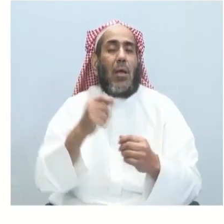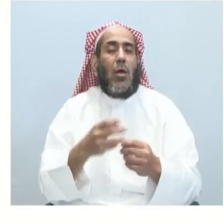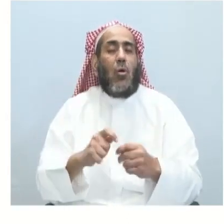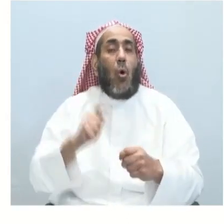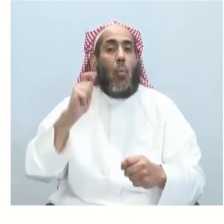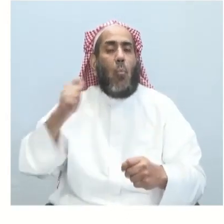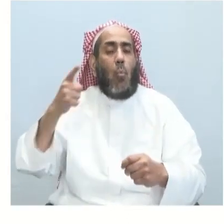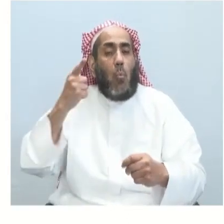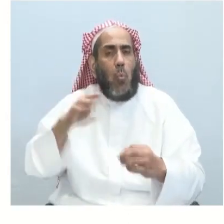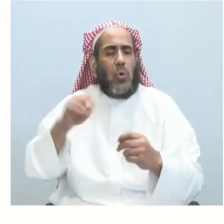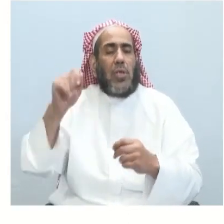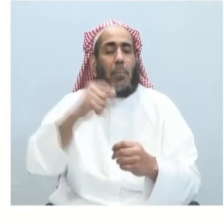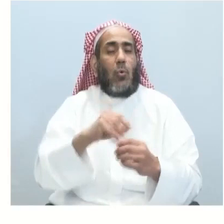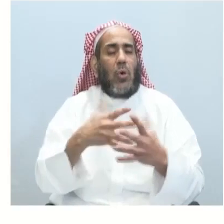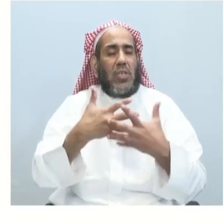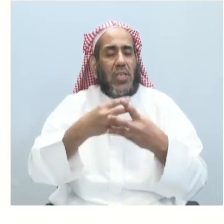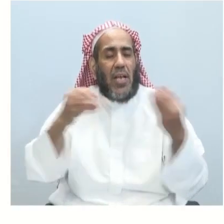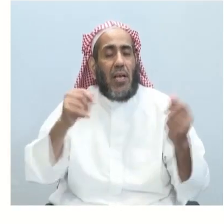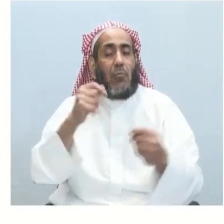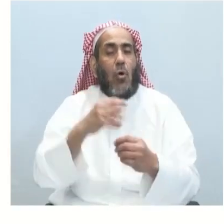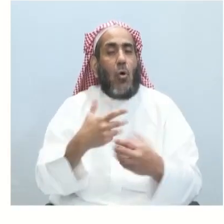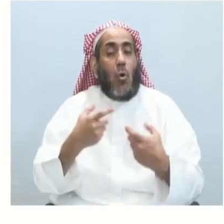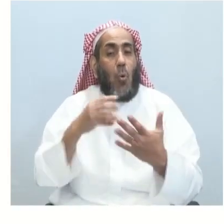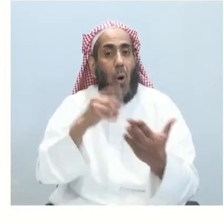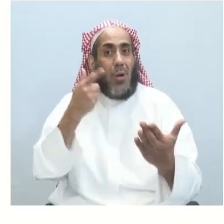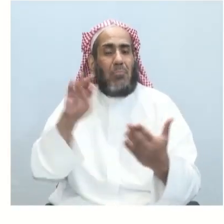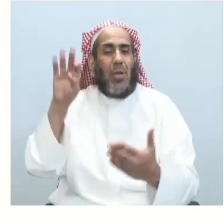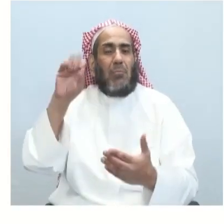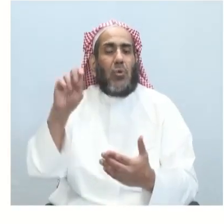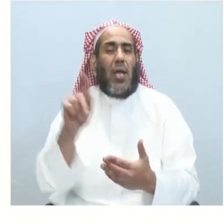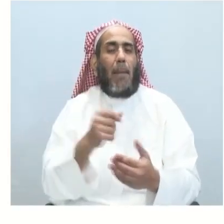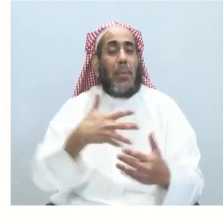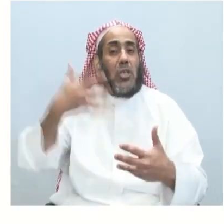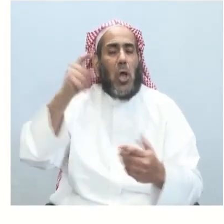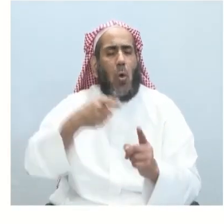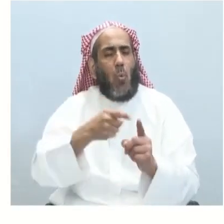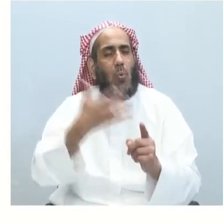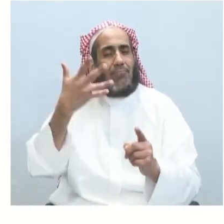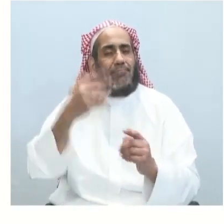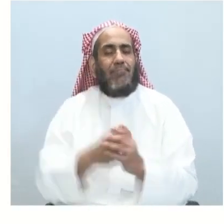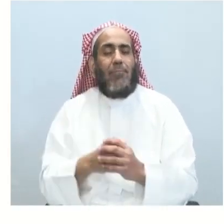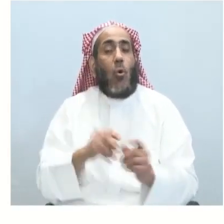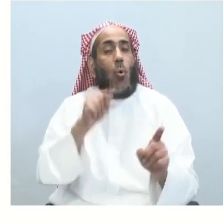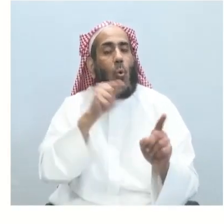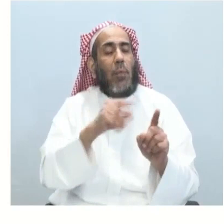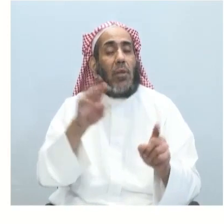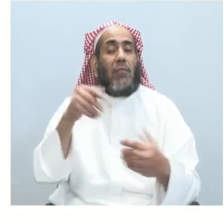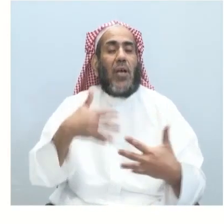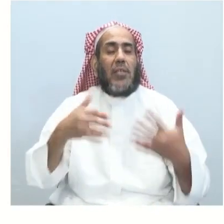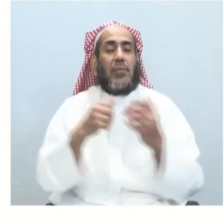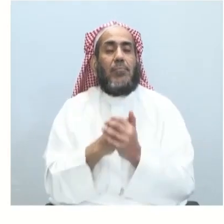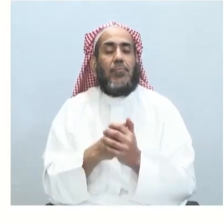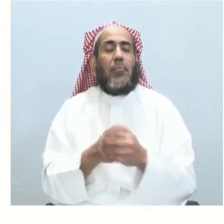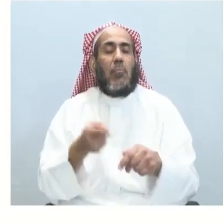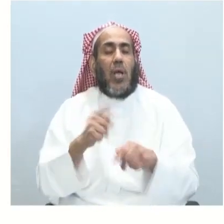الوحيد الذي شرح شعر المتنبي في عصره واعجب بالمتنبي وكان معجبا كبيرا بالشاعر المتنبي ويمدح ايضا في قصائده